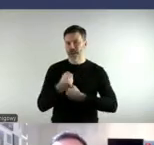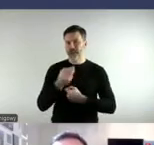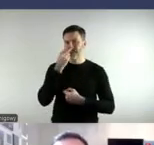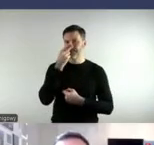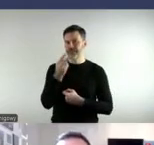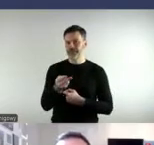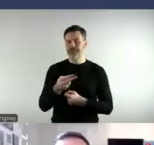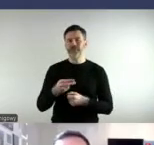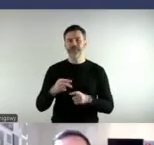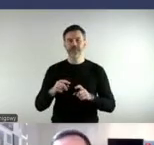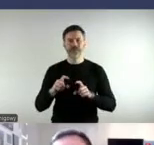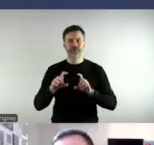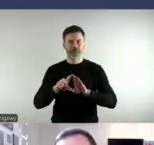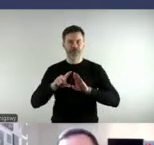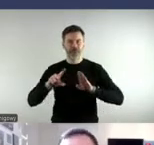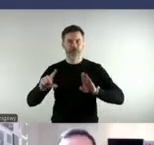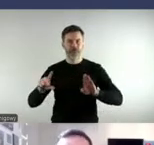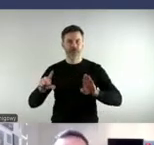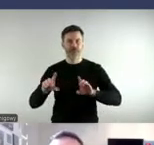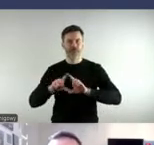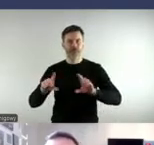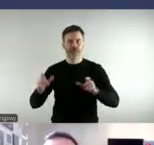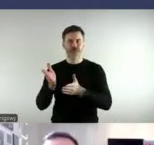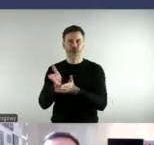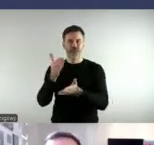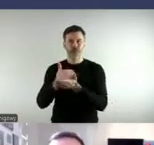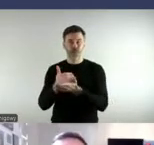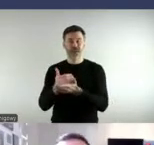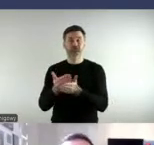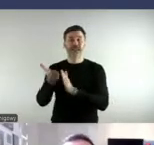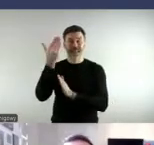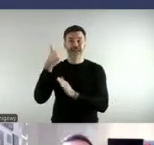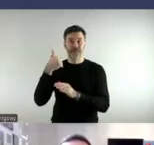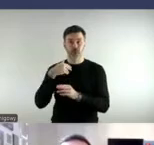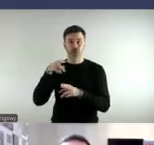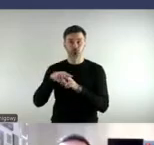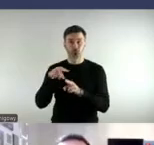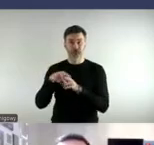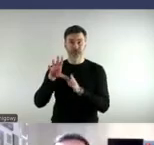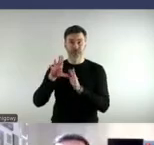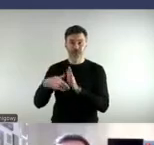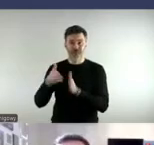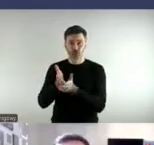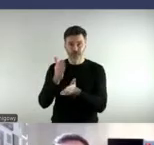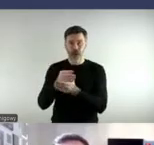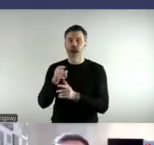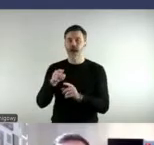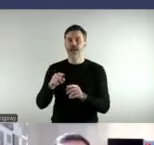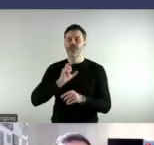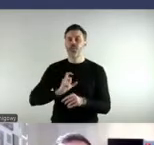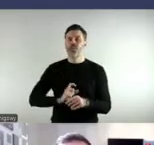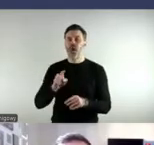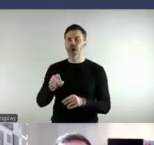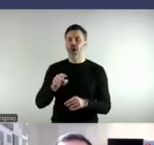here. komendę miejską This is the policji. view Komenda była on our wojewódzka, ponieważ Konin był command miastem center. wojewódzkim. Konin used to be a voivodeship Komenda capital in the wojewódzka past. jest This też is our siedzibą